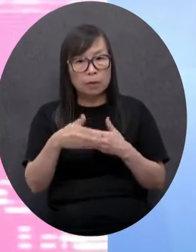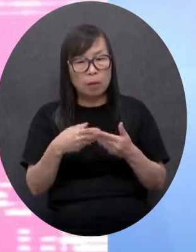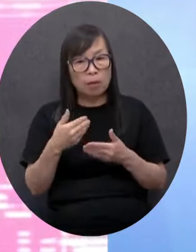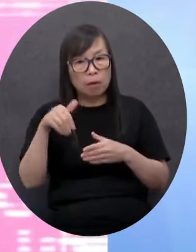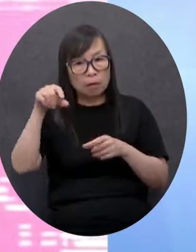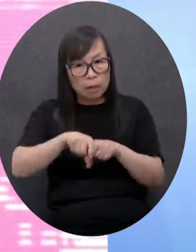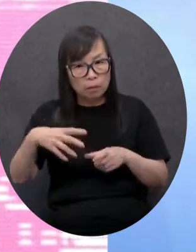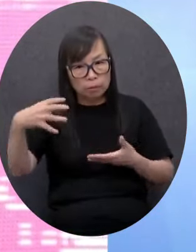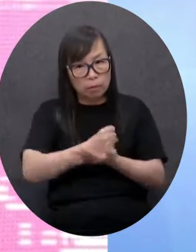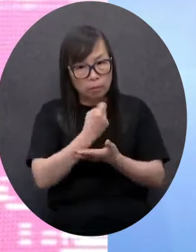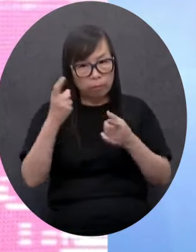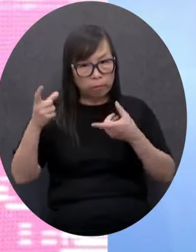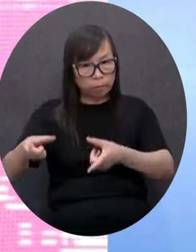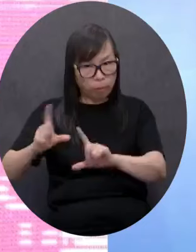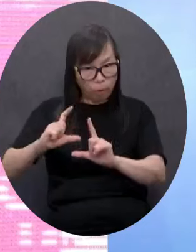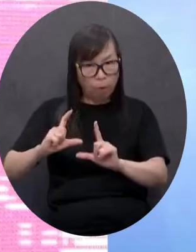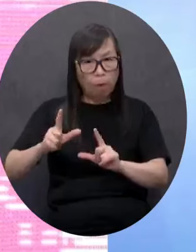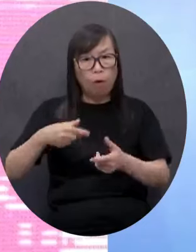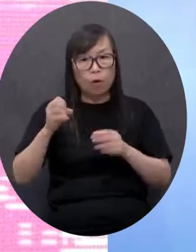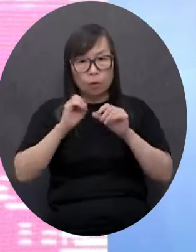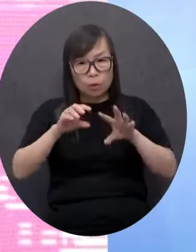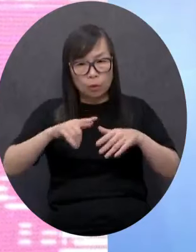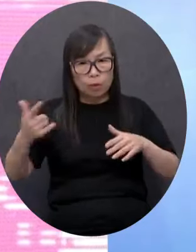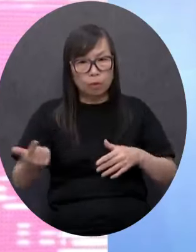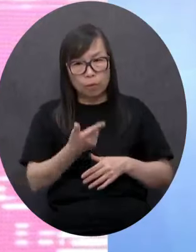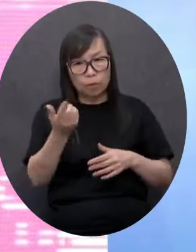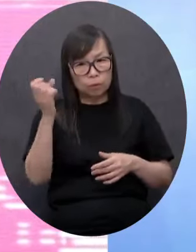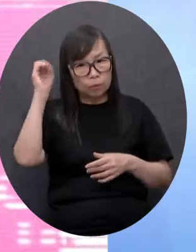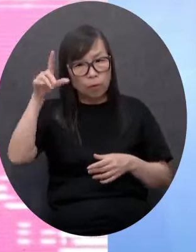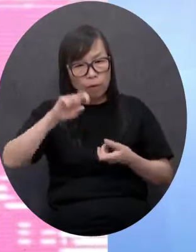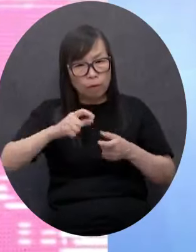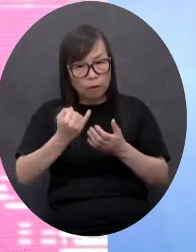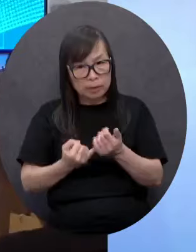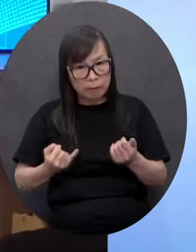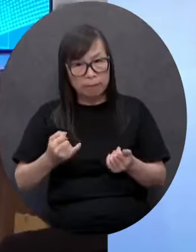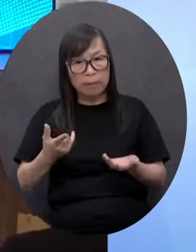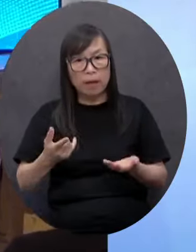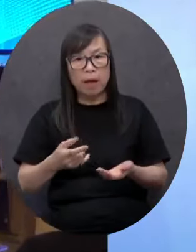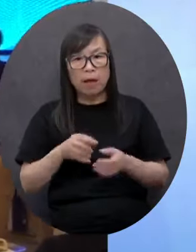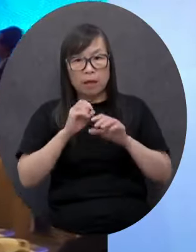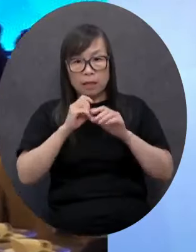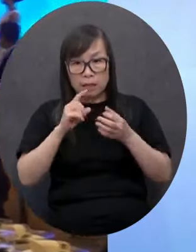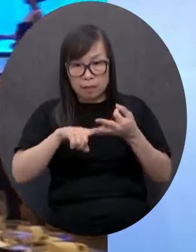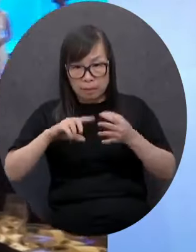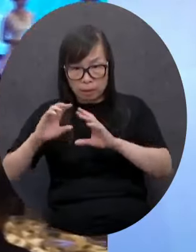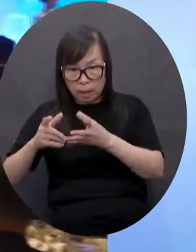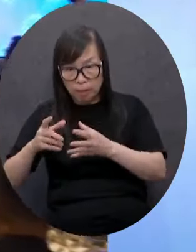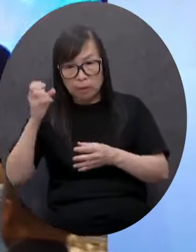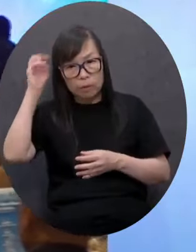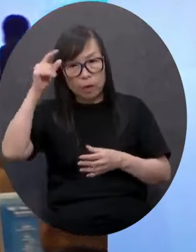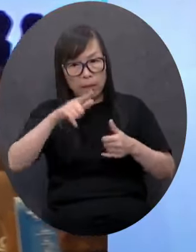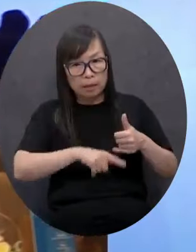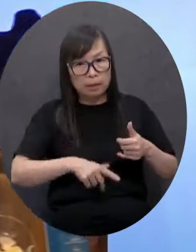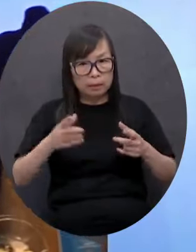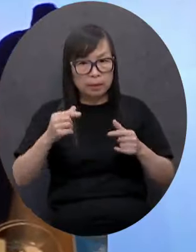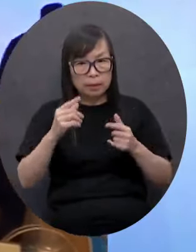资争取合理回报和推动更蓬勃的创科生态。思谋集团创始人兼董